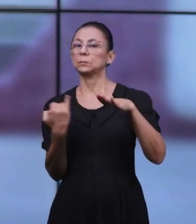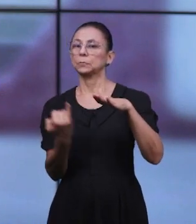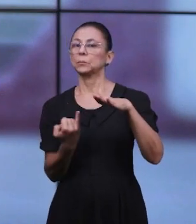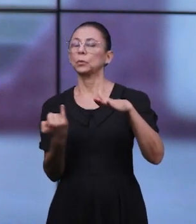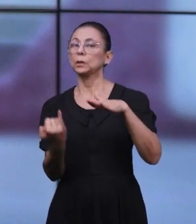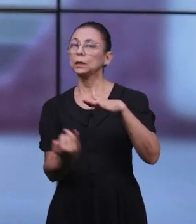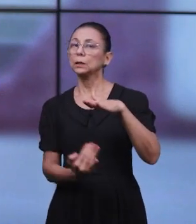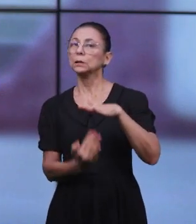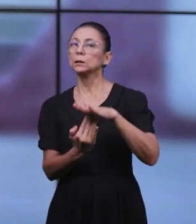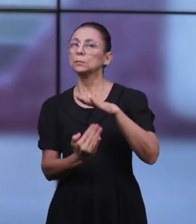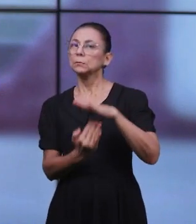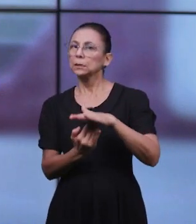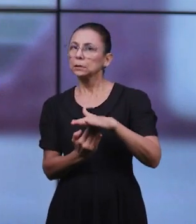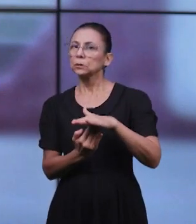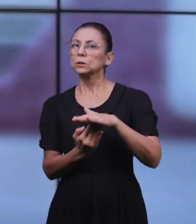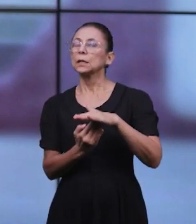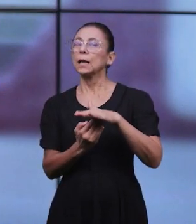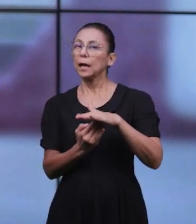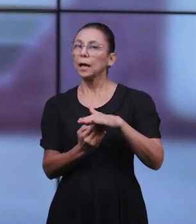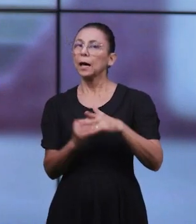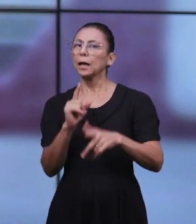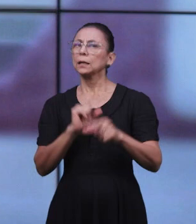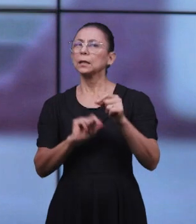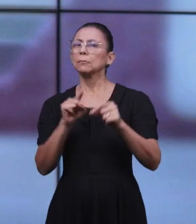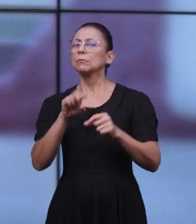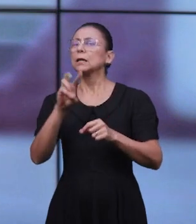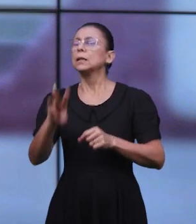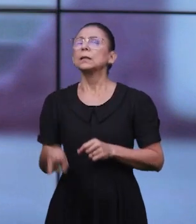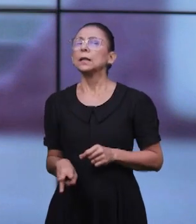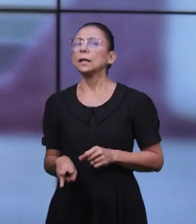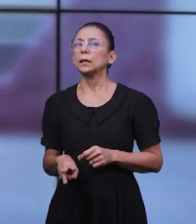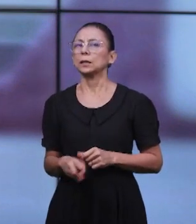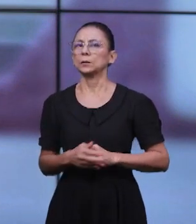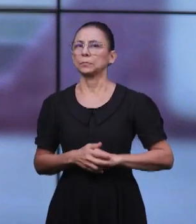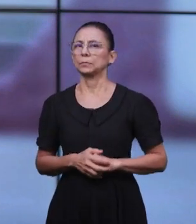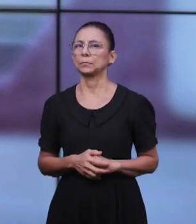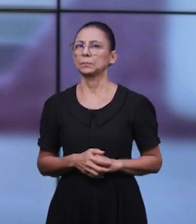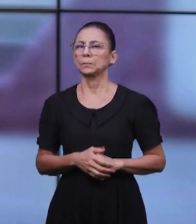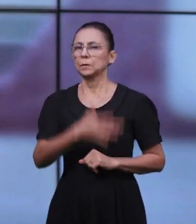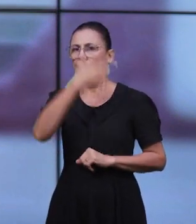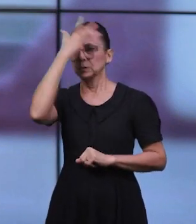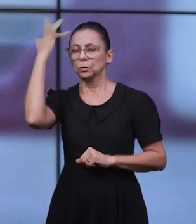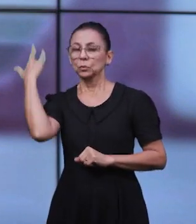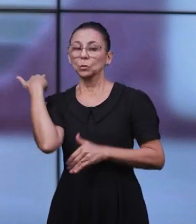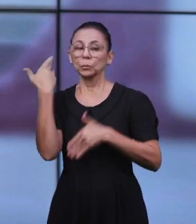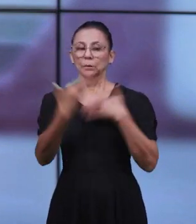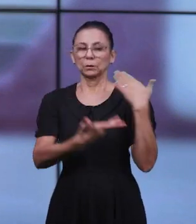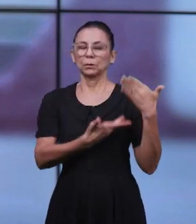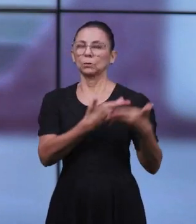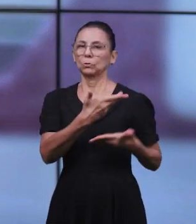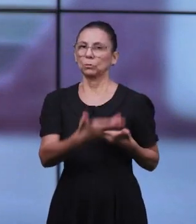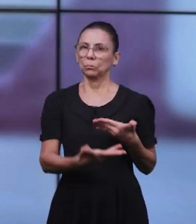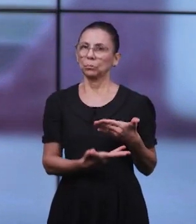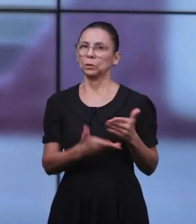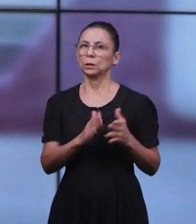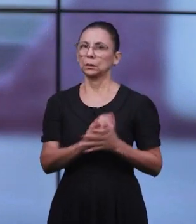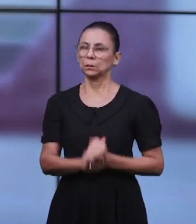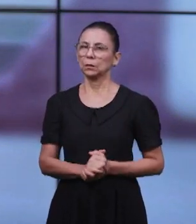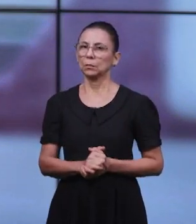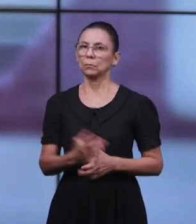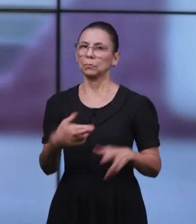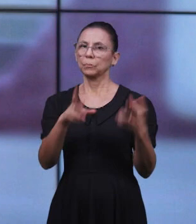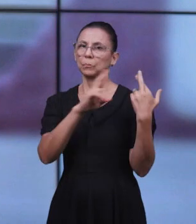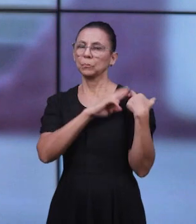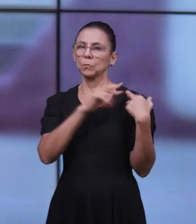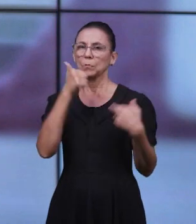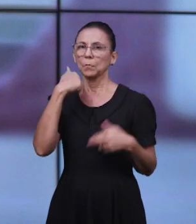c'est le désir de celui qui prend soin. Cela signifie que la mesure est donnée par le parent et mère. La